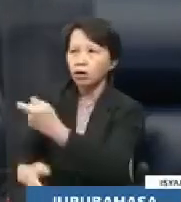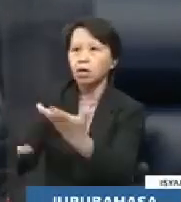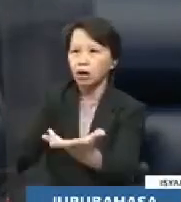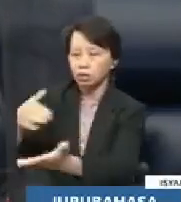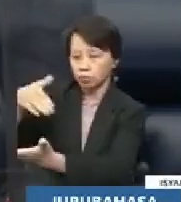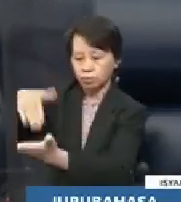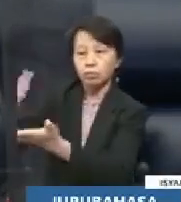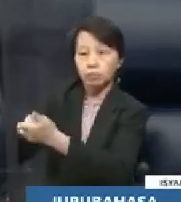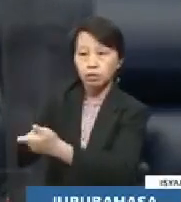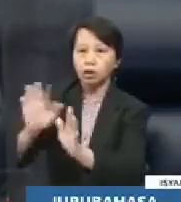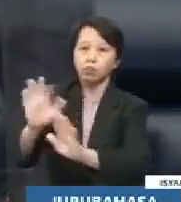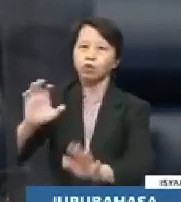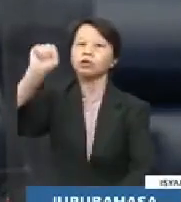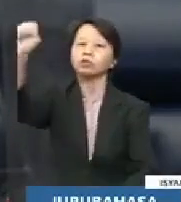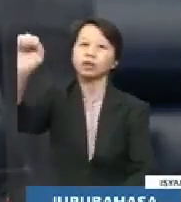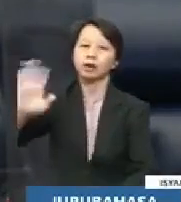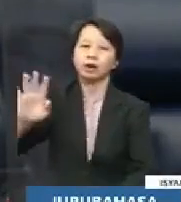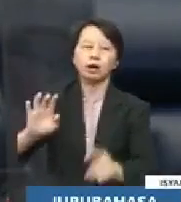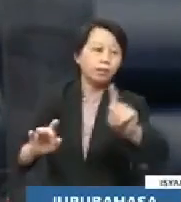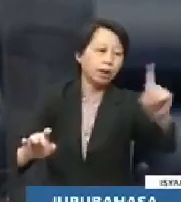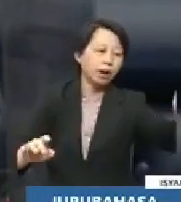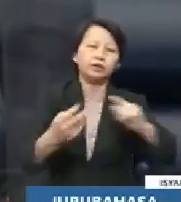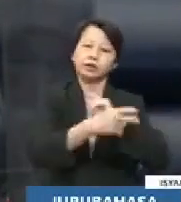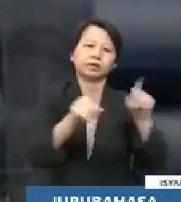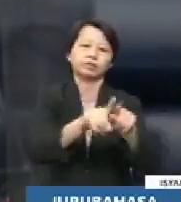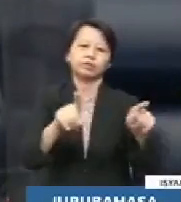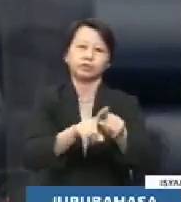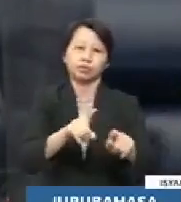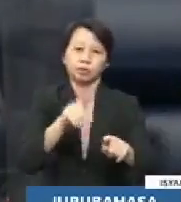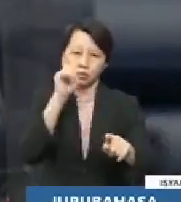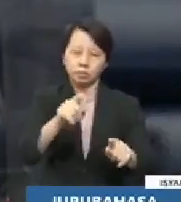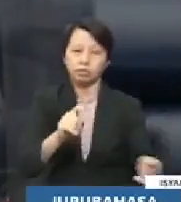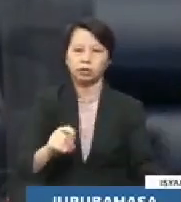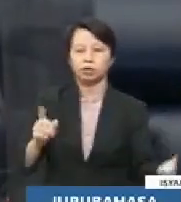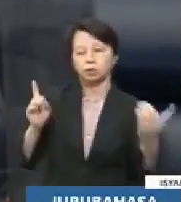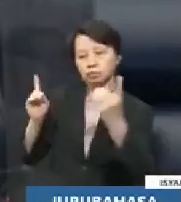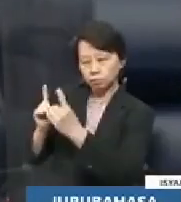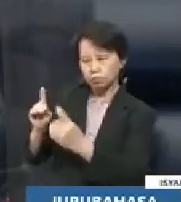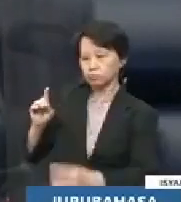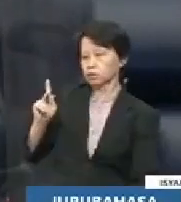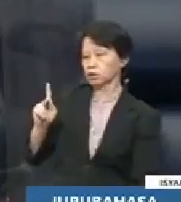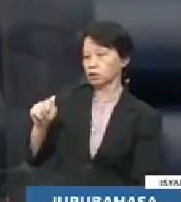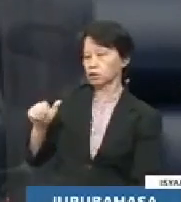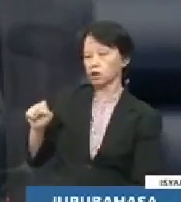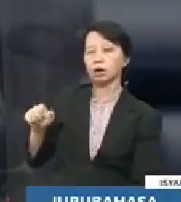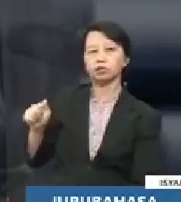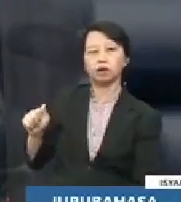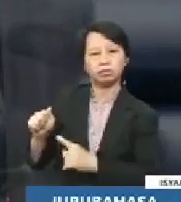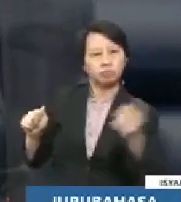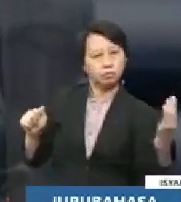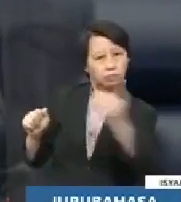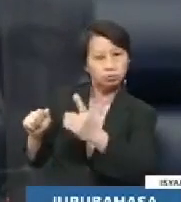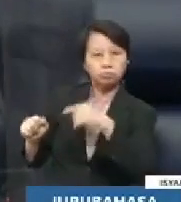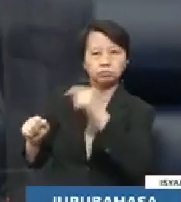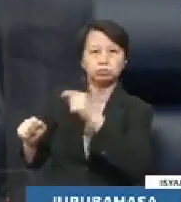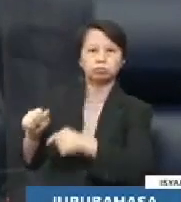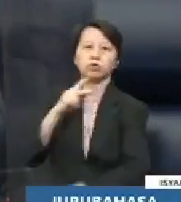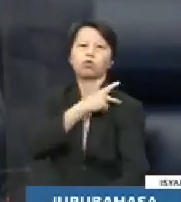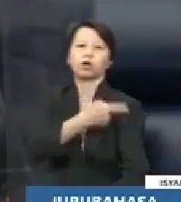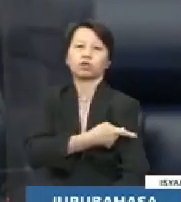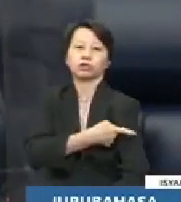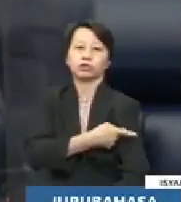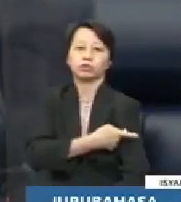lanjut dan Ini bukan saja Sabah menemani negeri yang terlibat dalam urusniaga Jefri full kepada kematian Waskito sebagai Nation